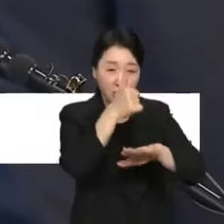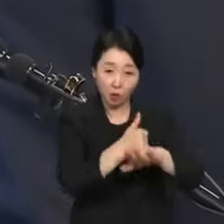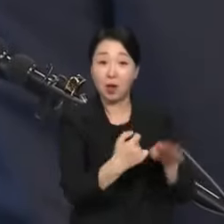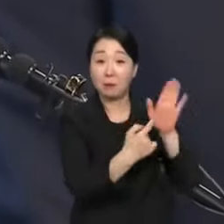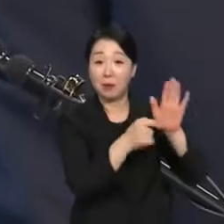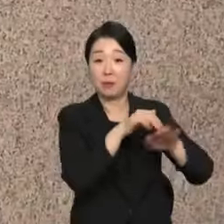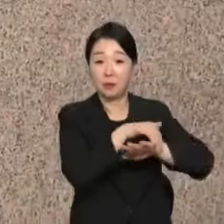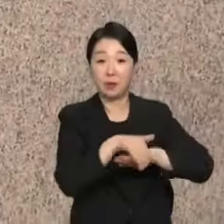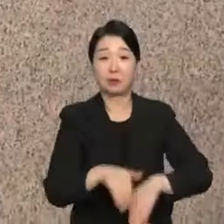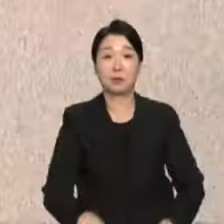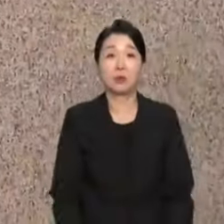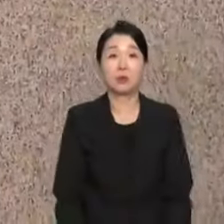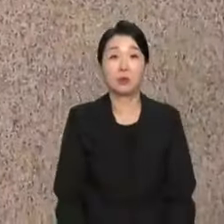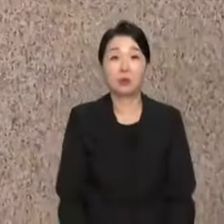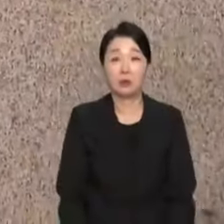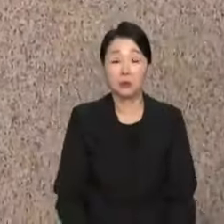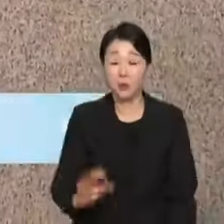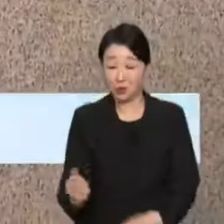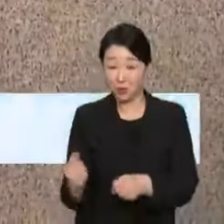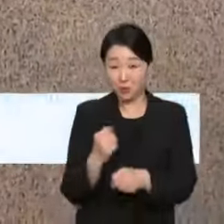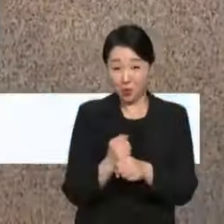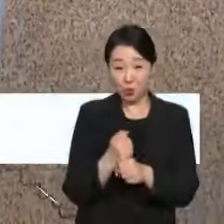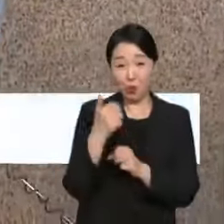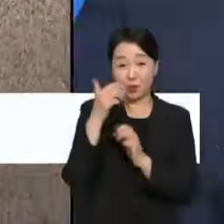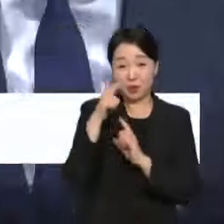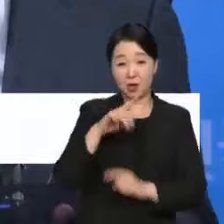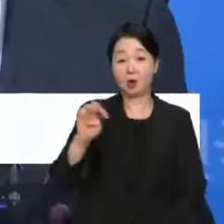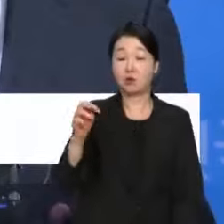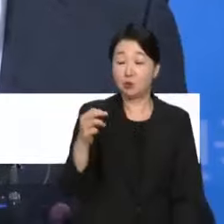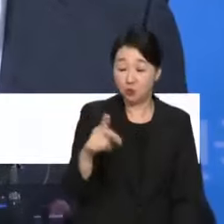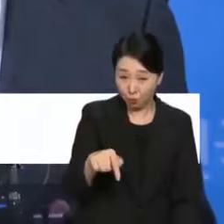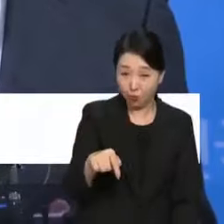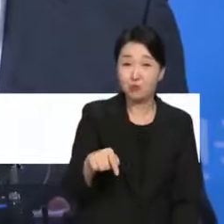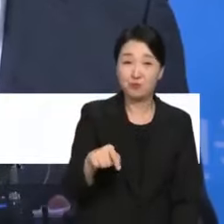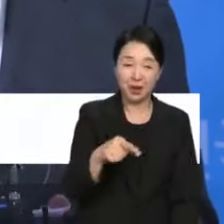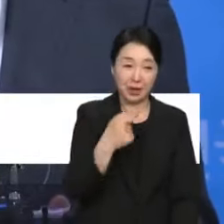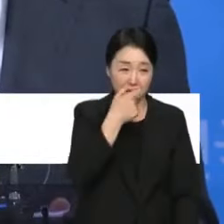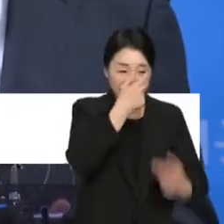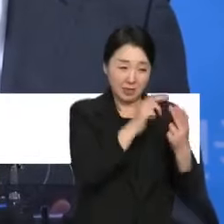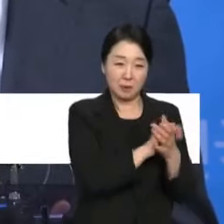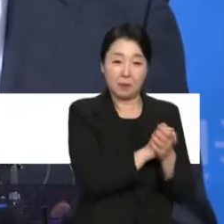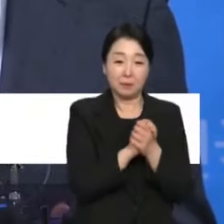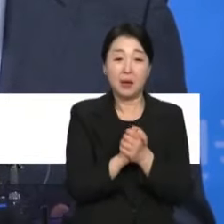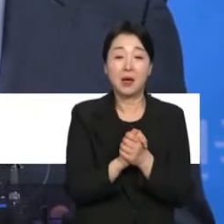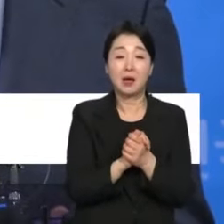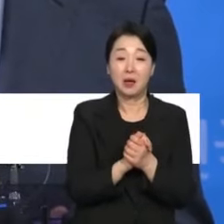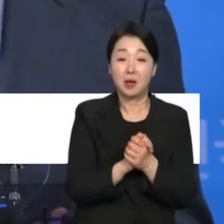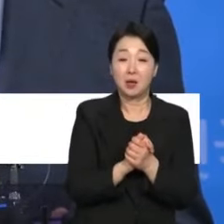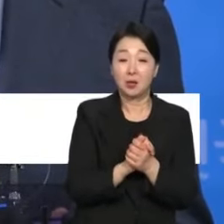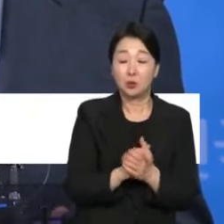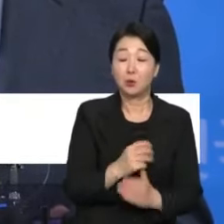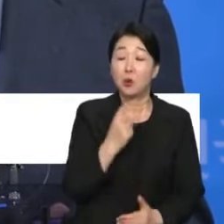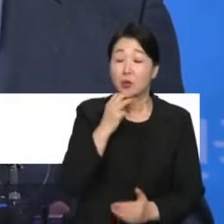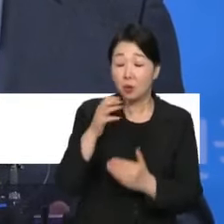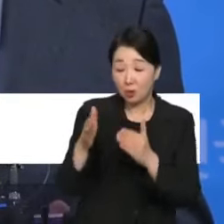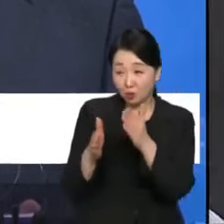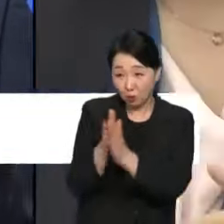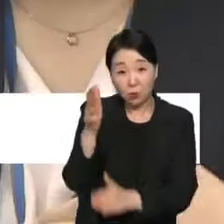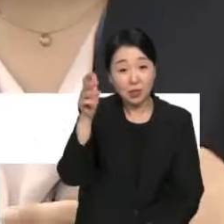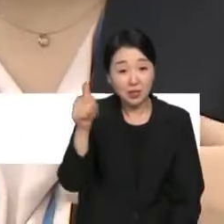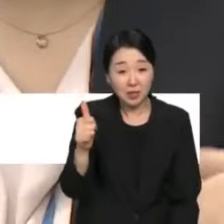발표합니다. 최근 복당한 이현주 전 의원과 친명계인 이현욱 전 경기주택도시공사 사장,